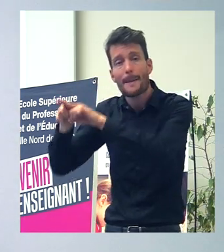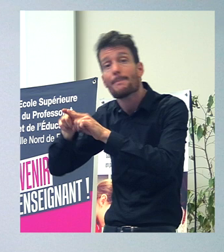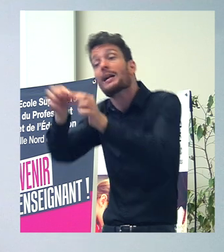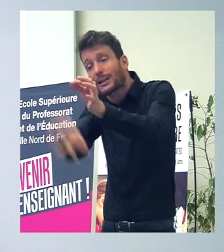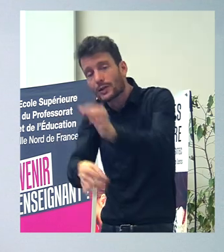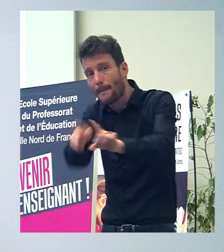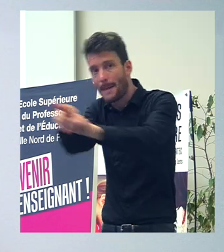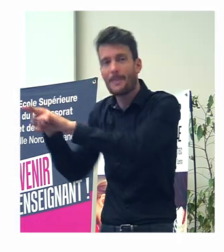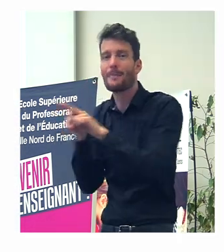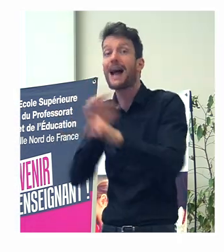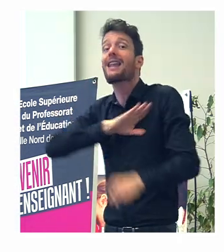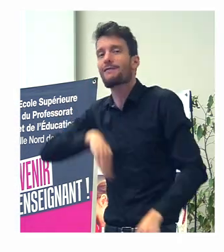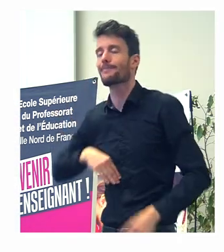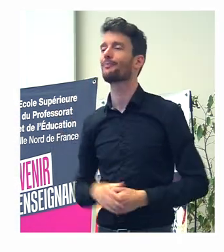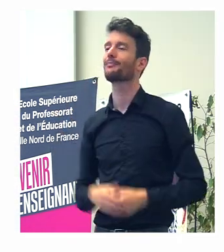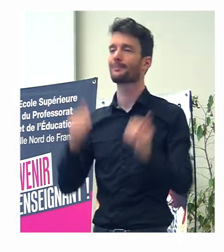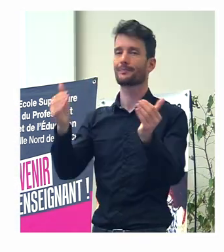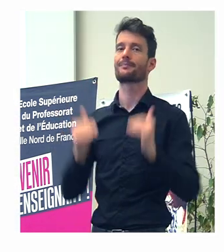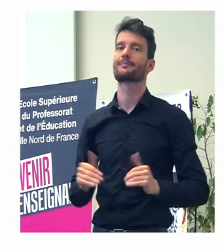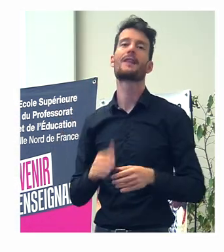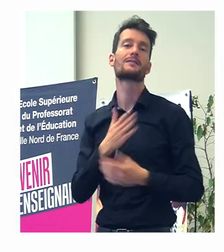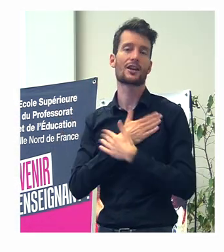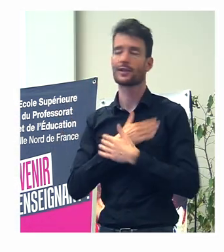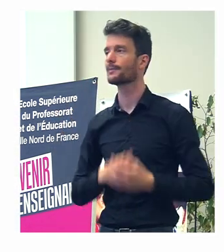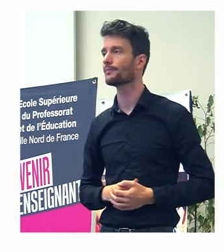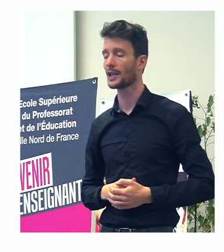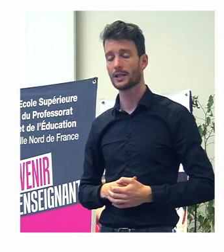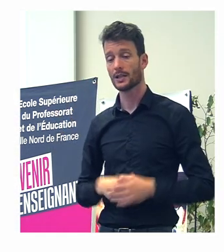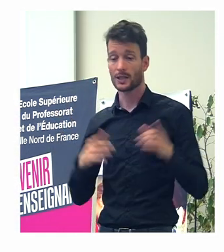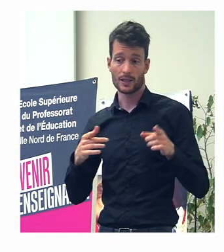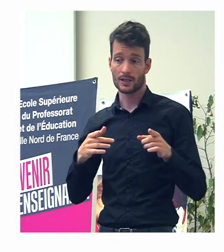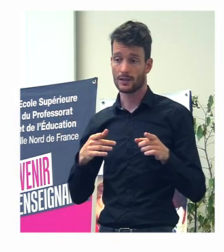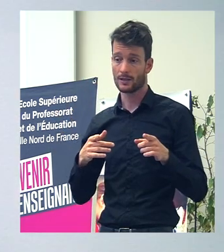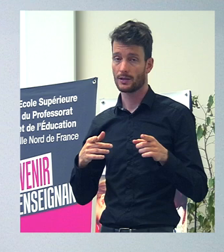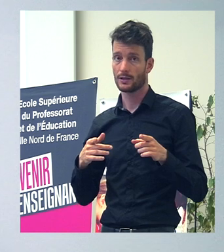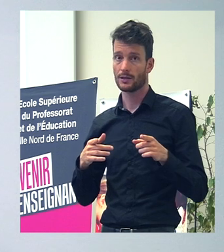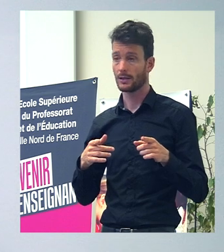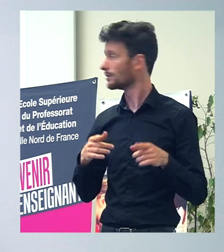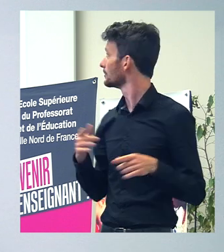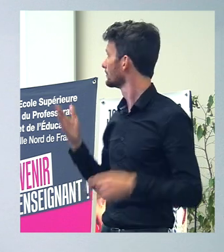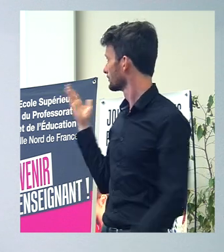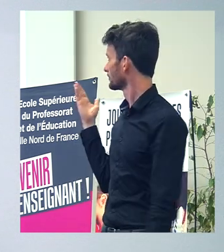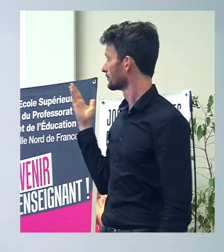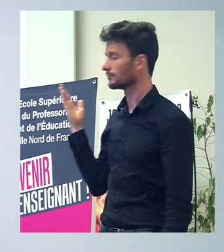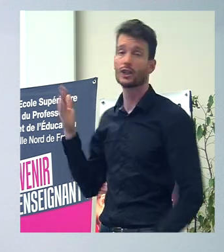résultat. Il est juste de ne pas recevoir la même chose pour qu'à la fin, chacun ait la même